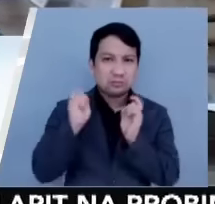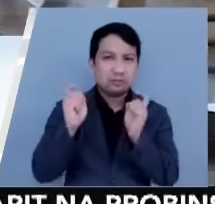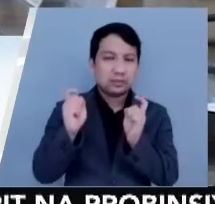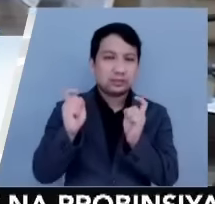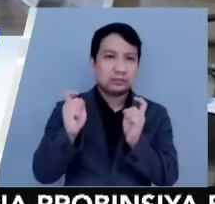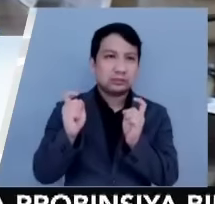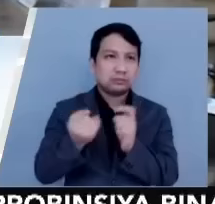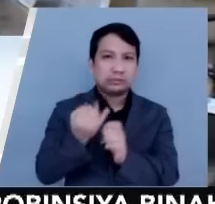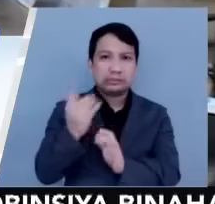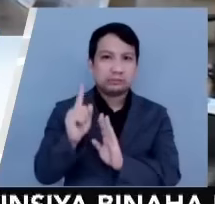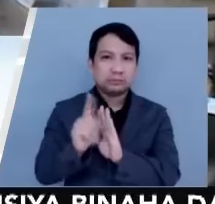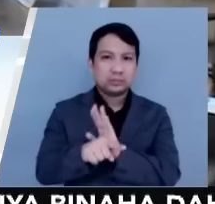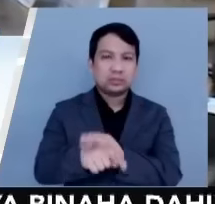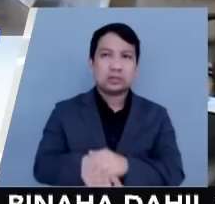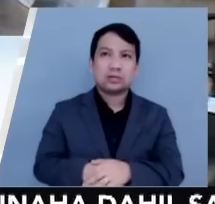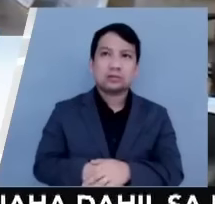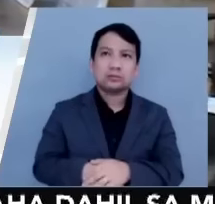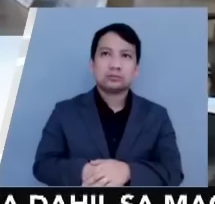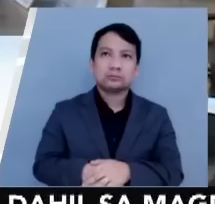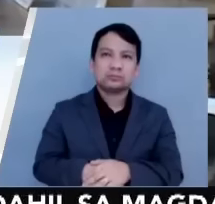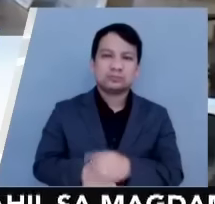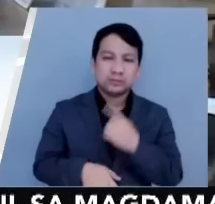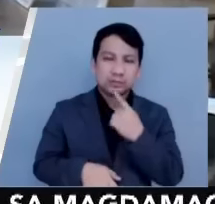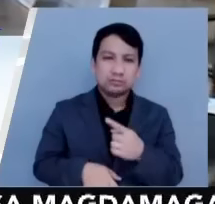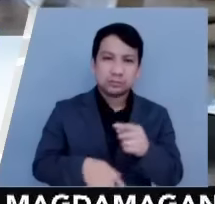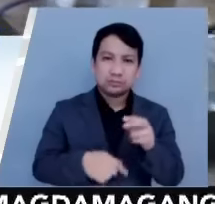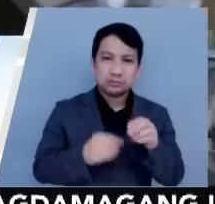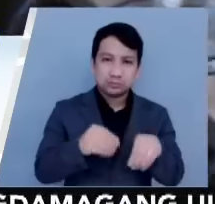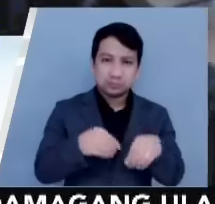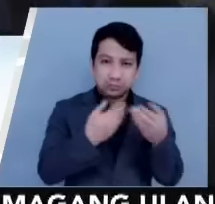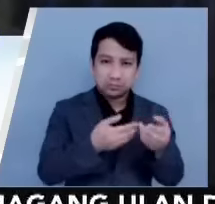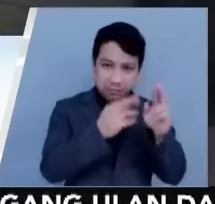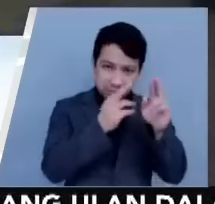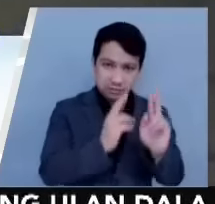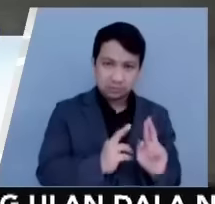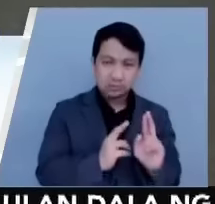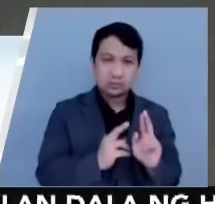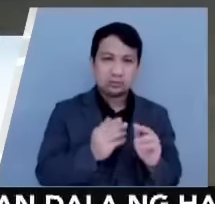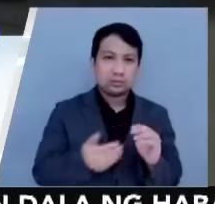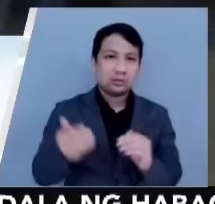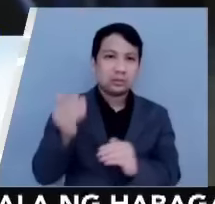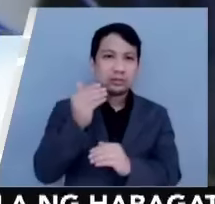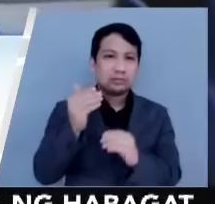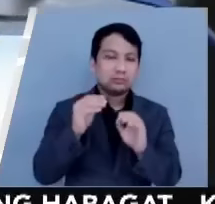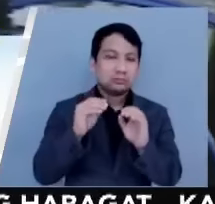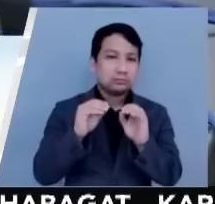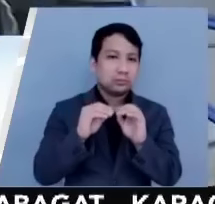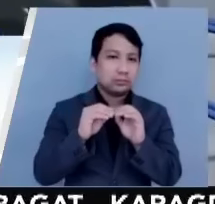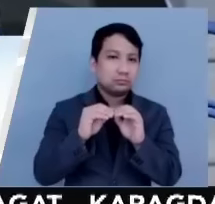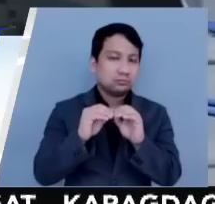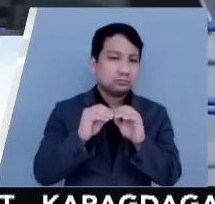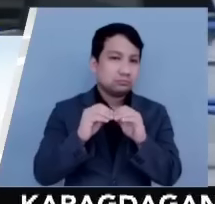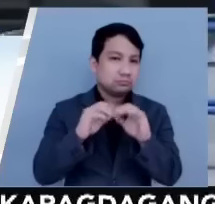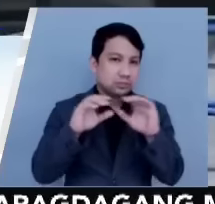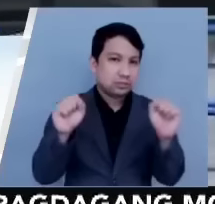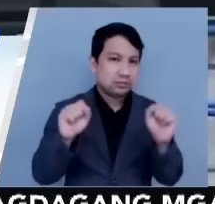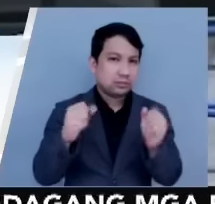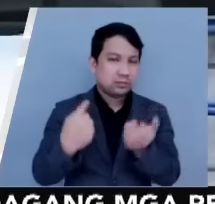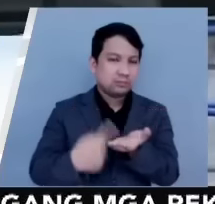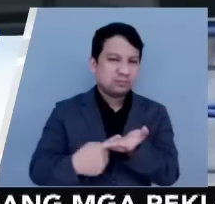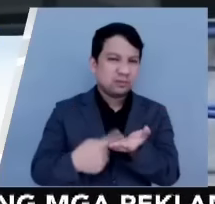minuto dahil sa parliamentary courtesy o pagbigay galang sa pinakamatataas na pwesto sa Ekotibo. Isa sa pinagtalunan kung dapat